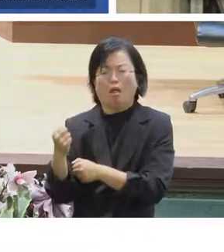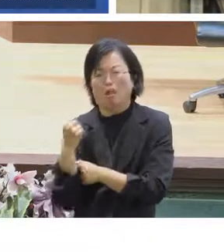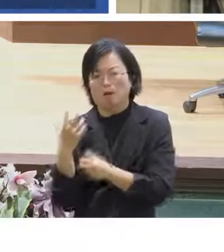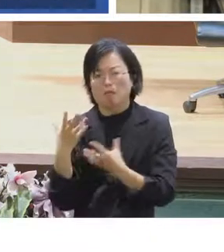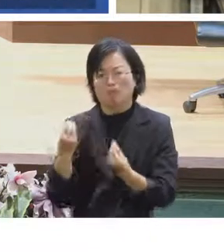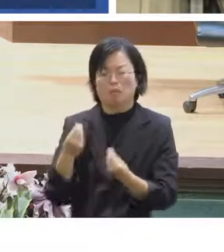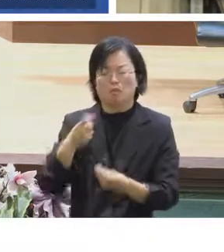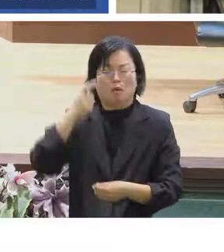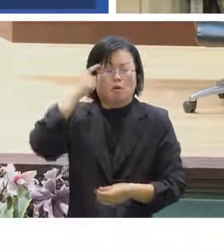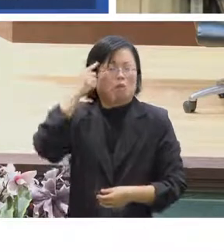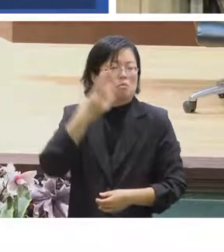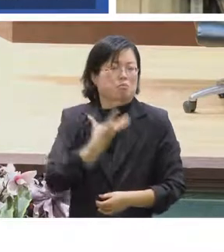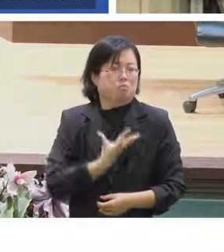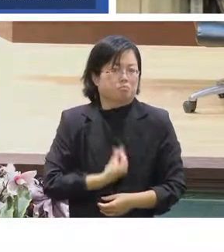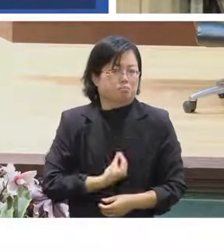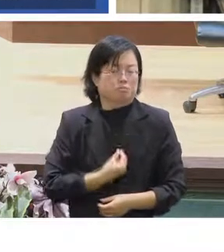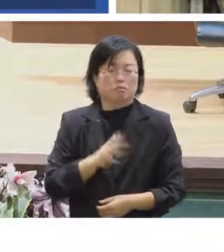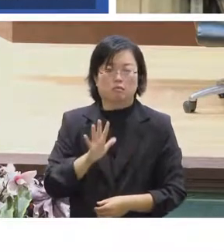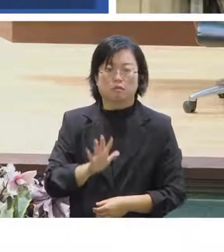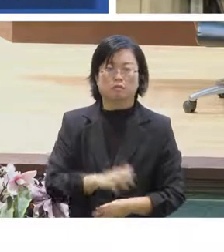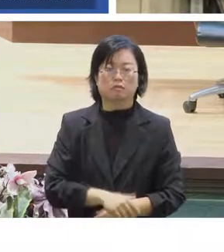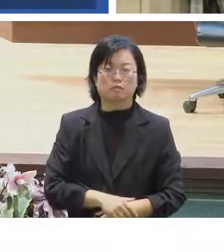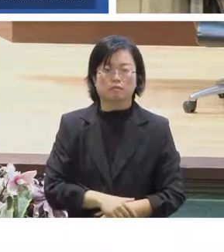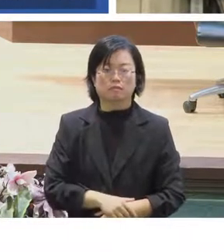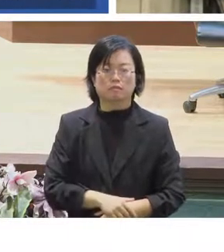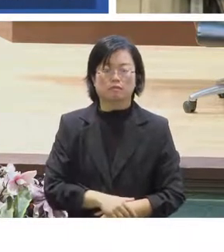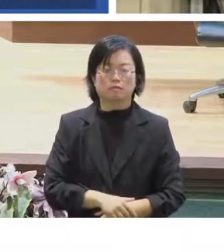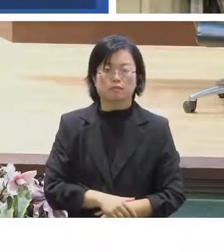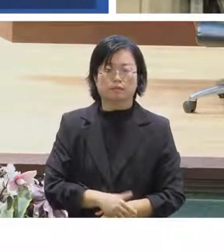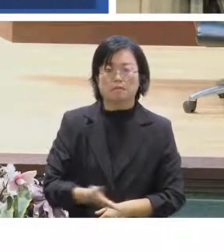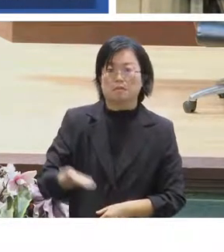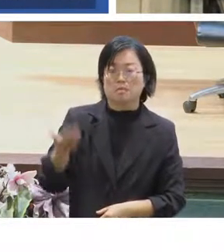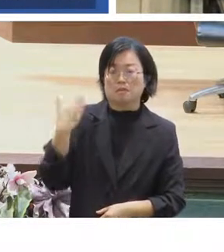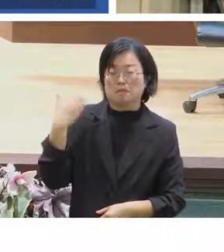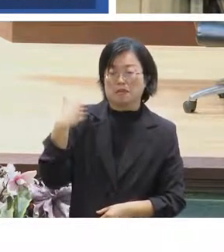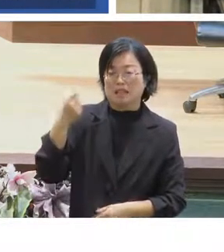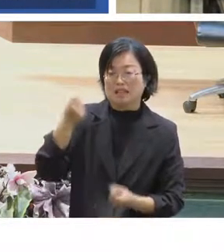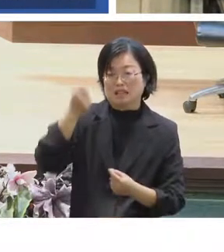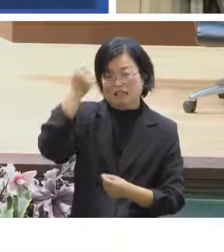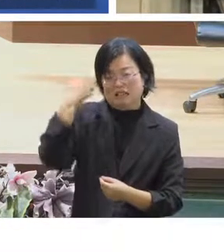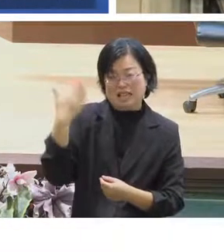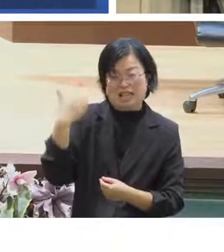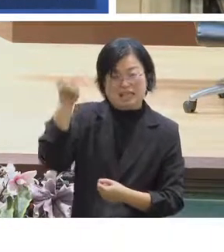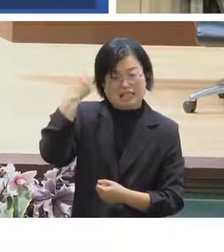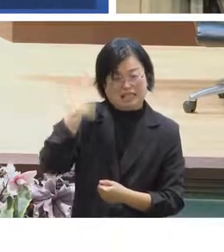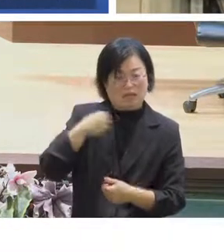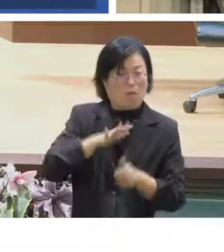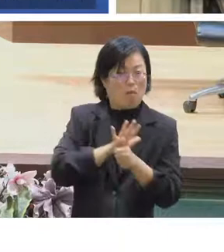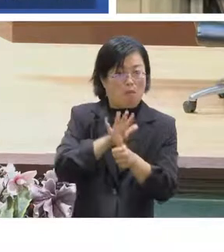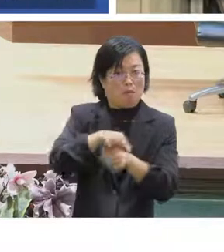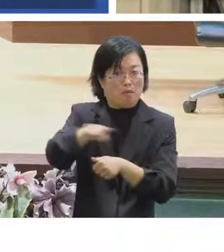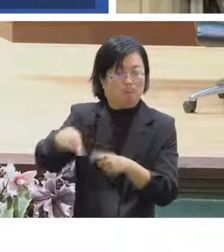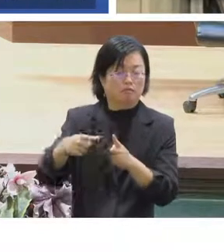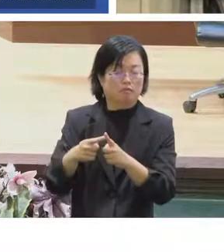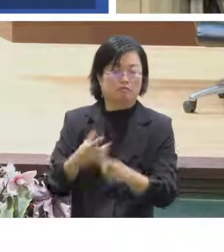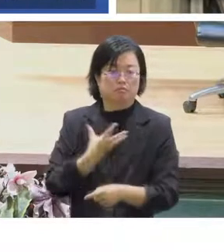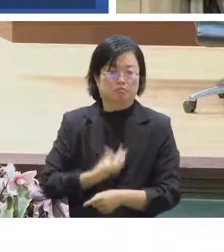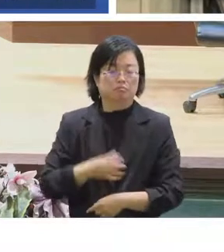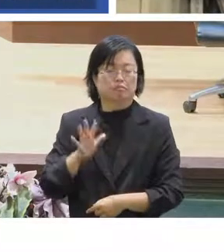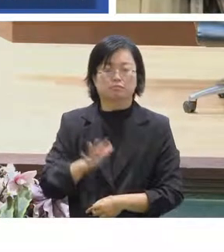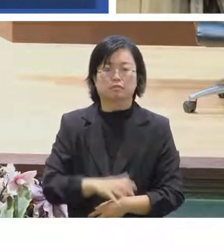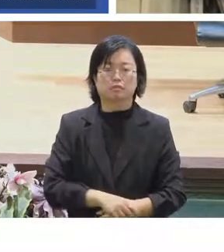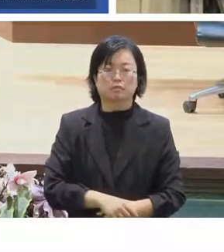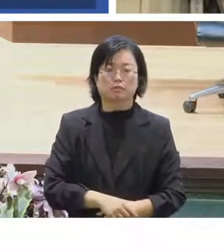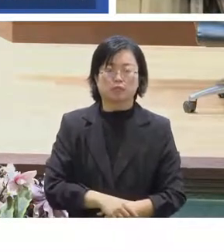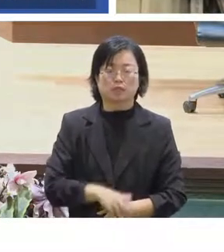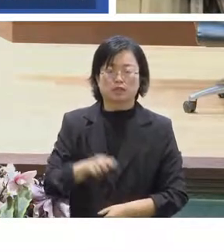较沮丧。特别是早期的一些积极推动的一些人。还有一个很有趣的，其实香港在推动 Open Data 早期